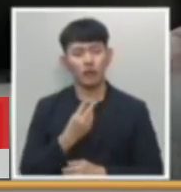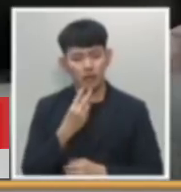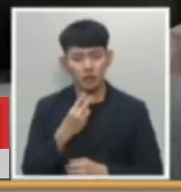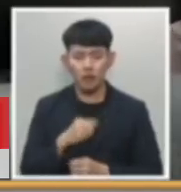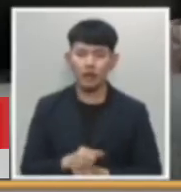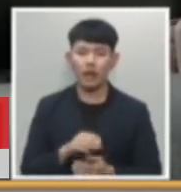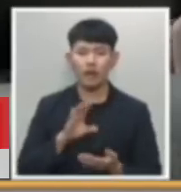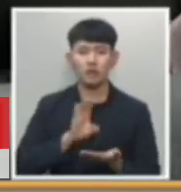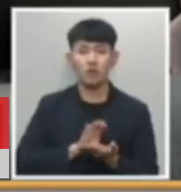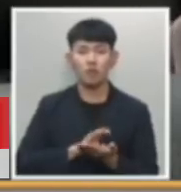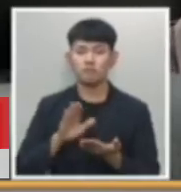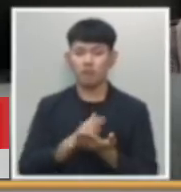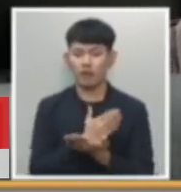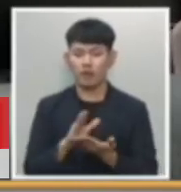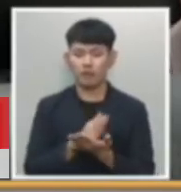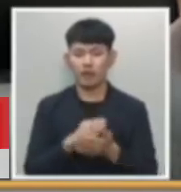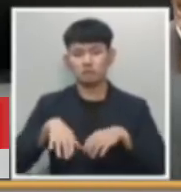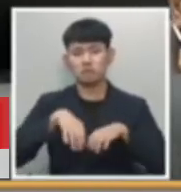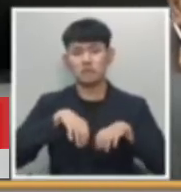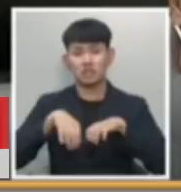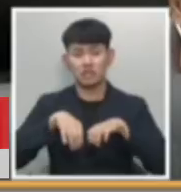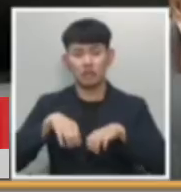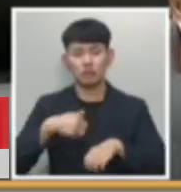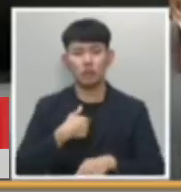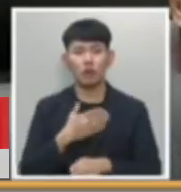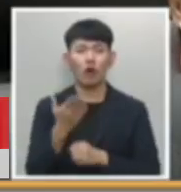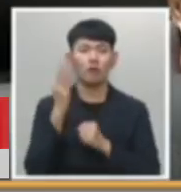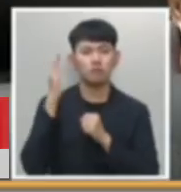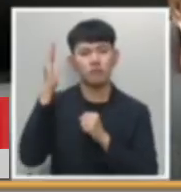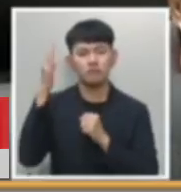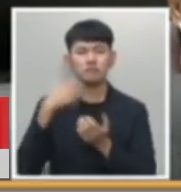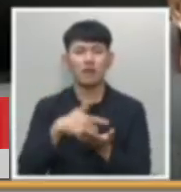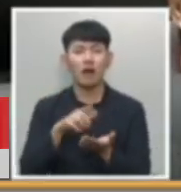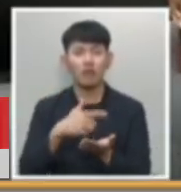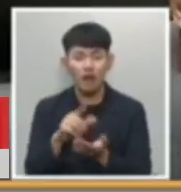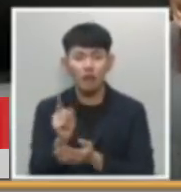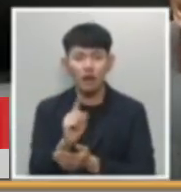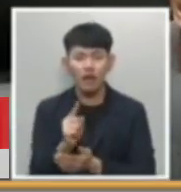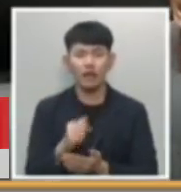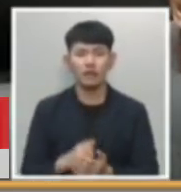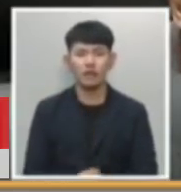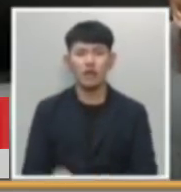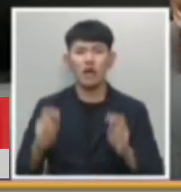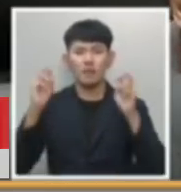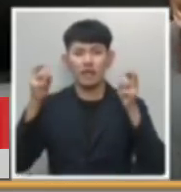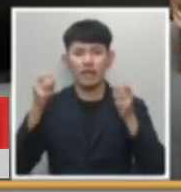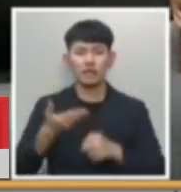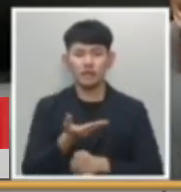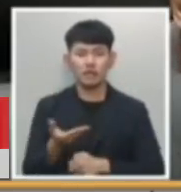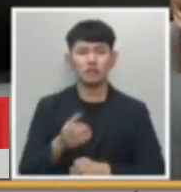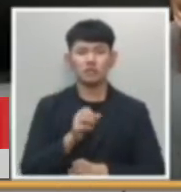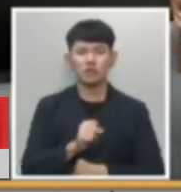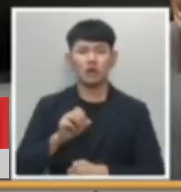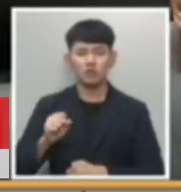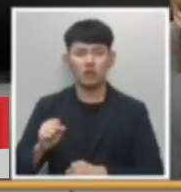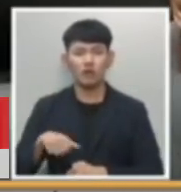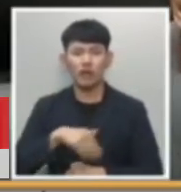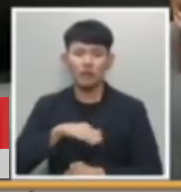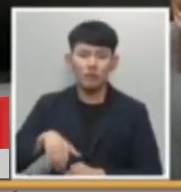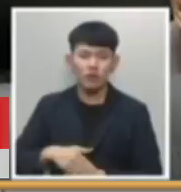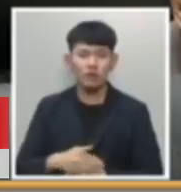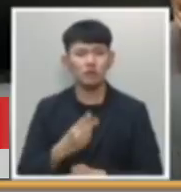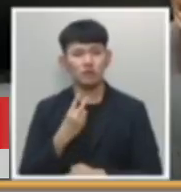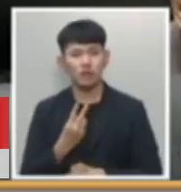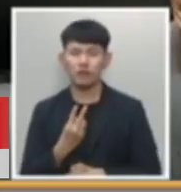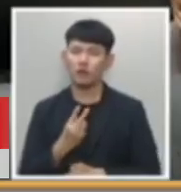าณที่ผมขออนุญาตกราบเรียนว่ามันเป็นประเด็นที่ทำให้เพื่อนสมาชิกไม่สามารถที่จะให้